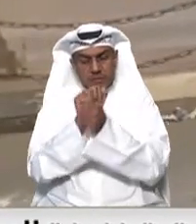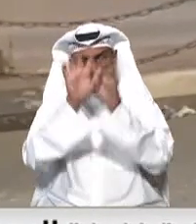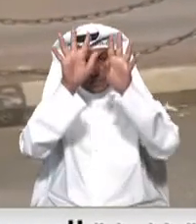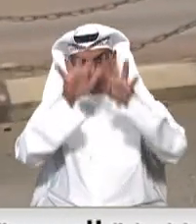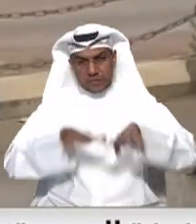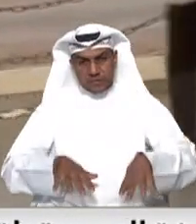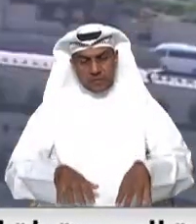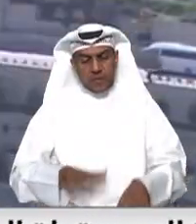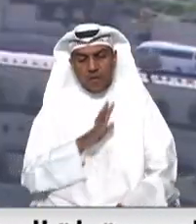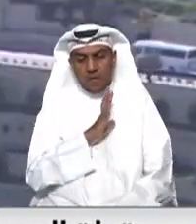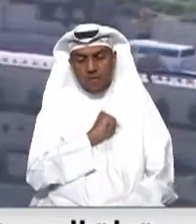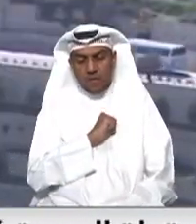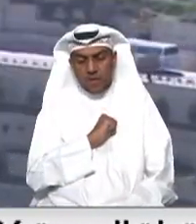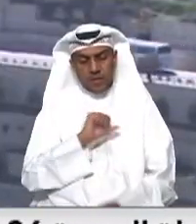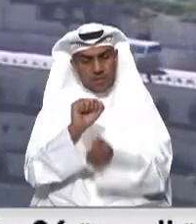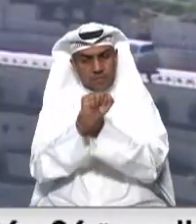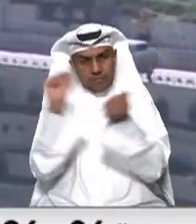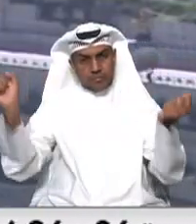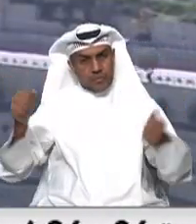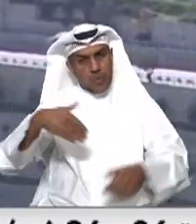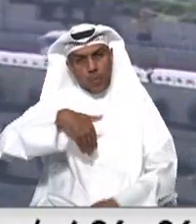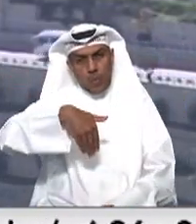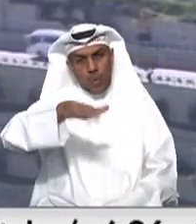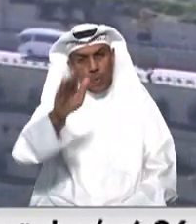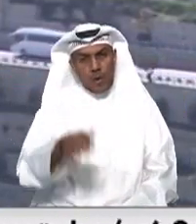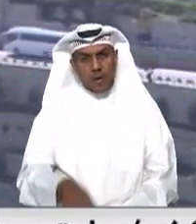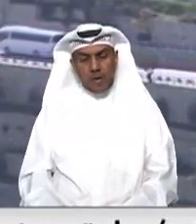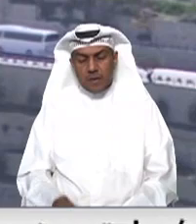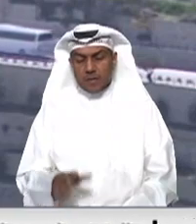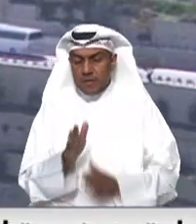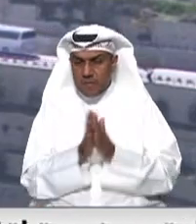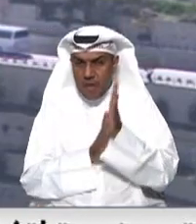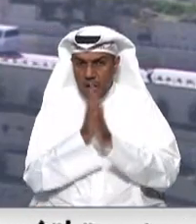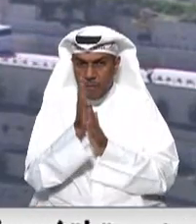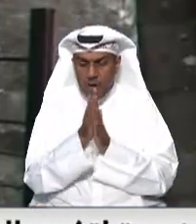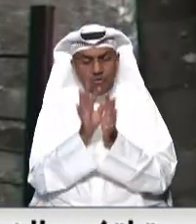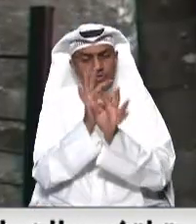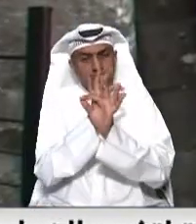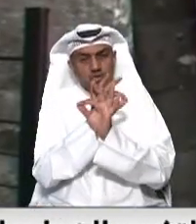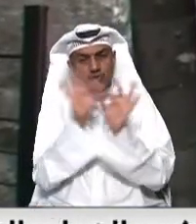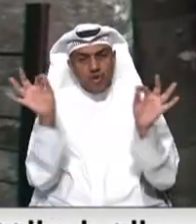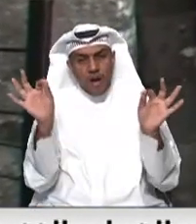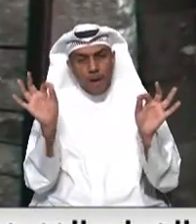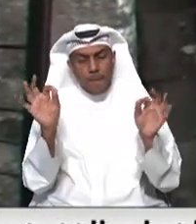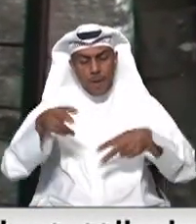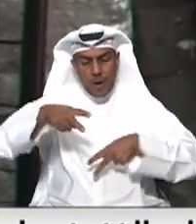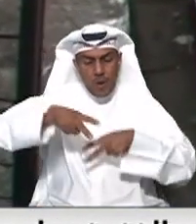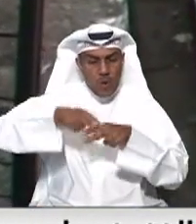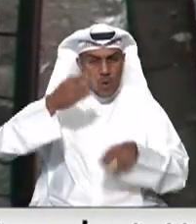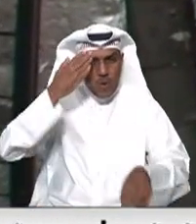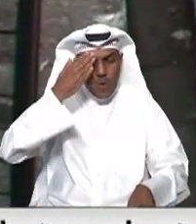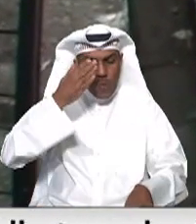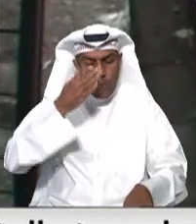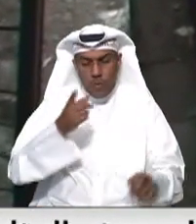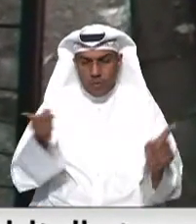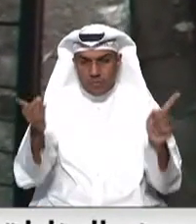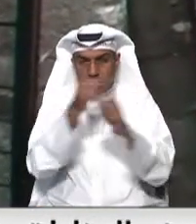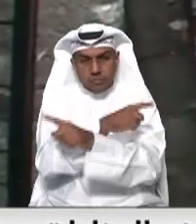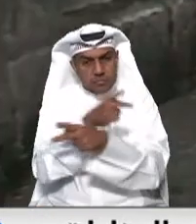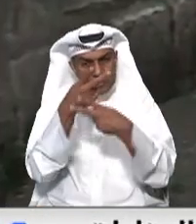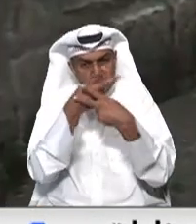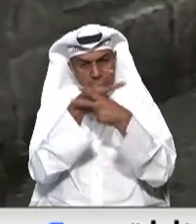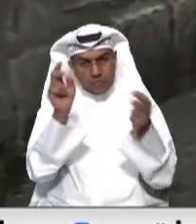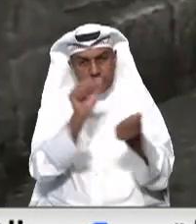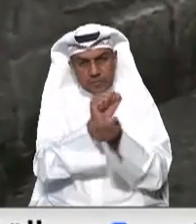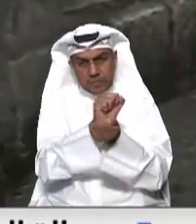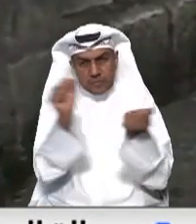الأسرى الفلسطينيين من السجون وتسلم أيضا المقاومة كافة الأسرى الإسرائيليين للاحتلال الإسرائيلي، حيث